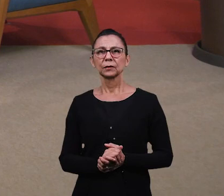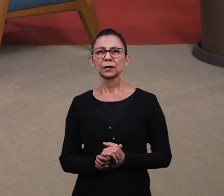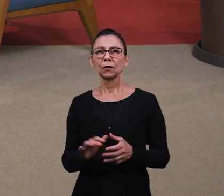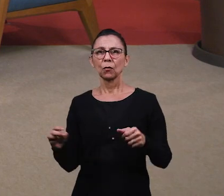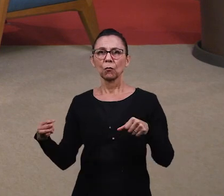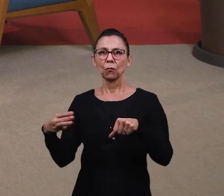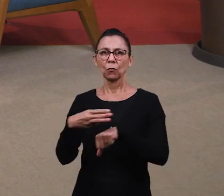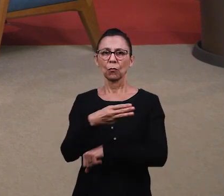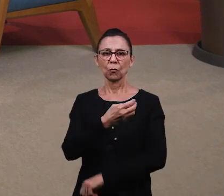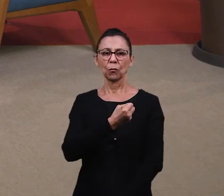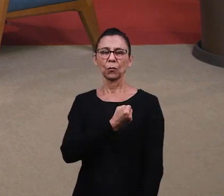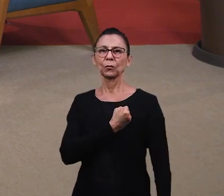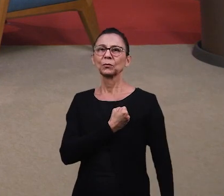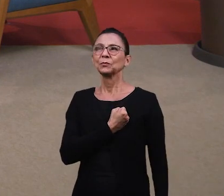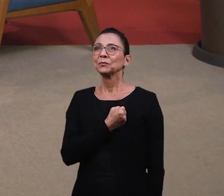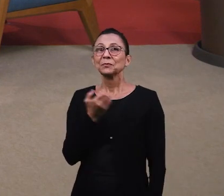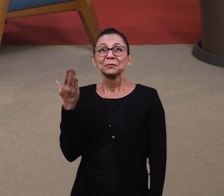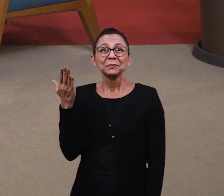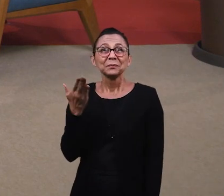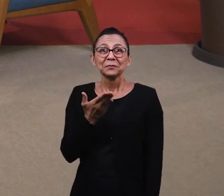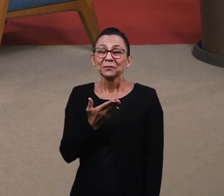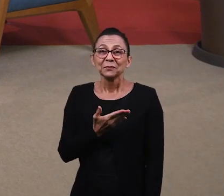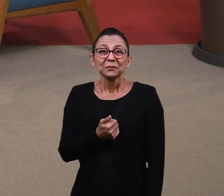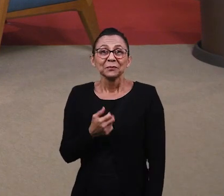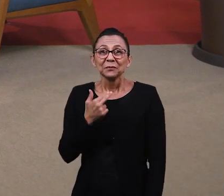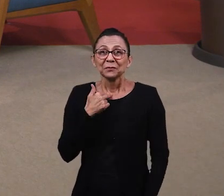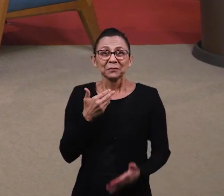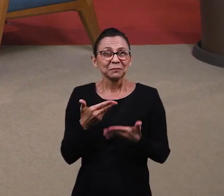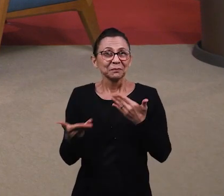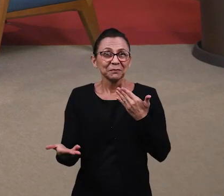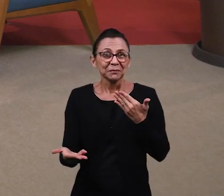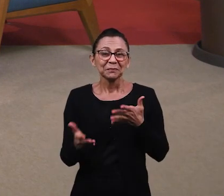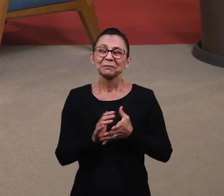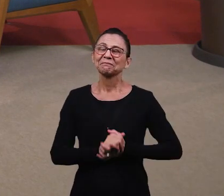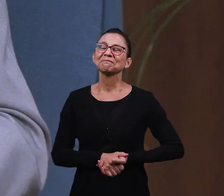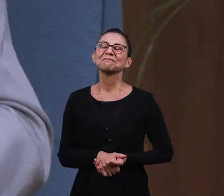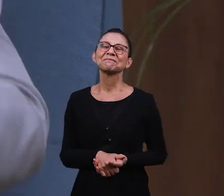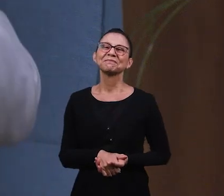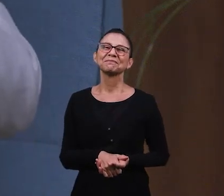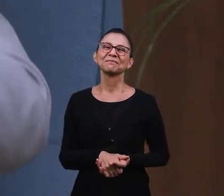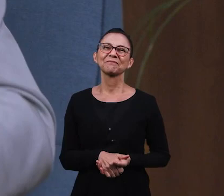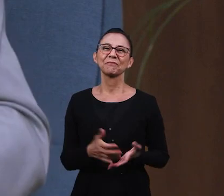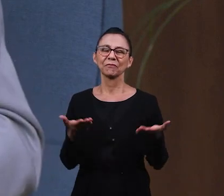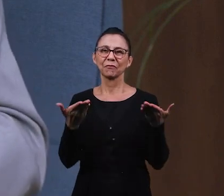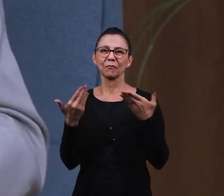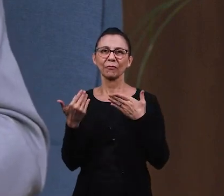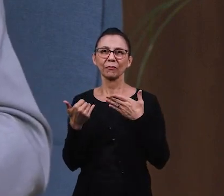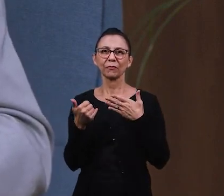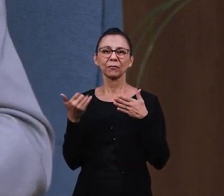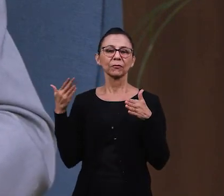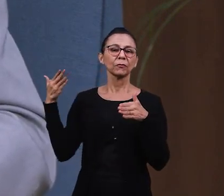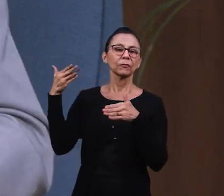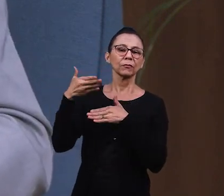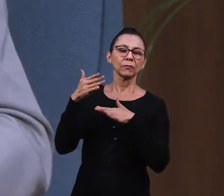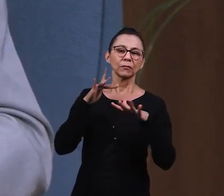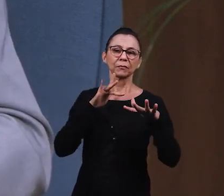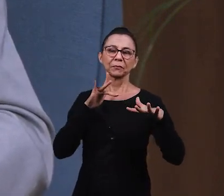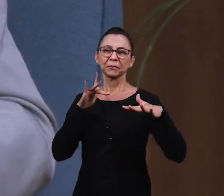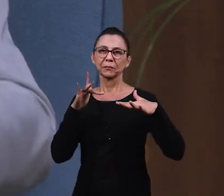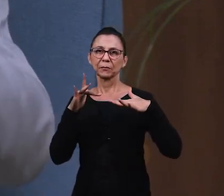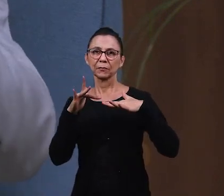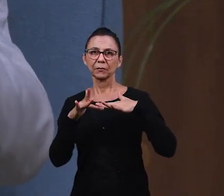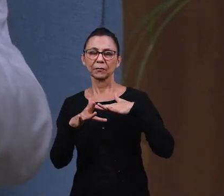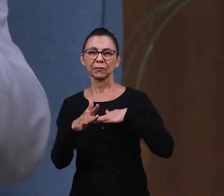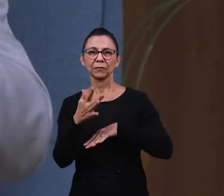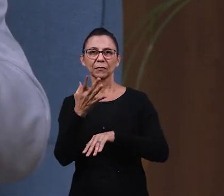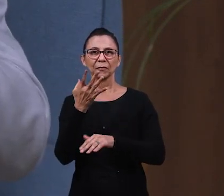numéro. Votre appareil va être redirigé vers cet appel. Appelez maintenant si vous souhaitez. Je vous invite à accéder à nos